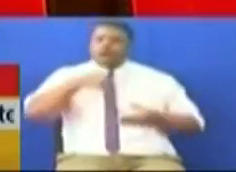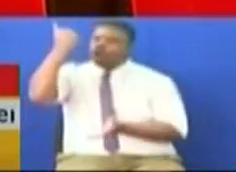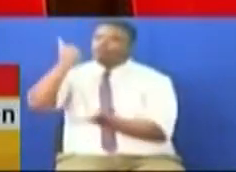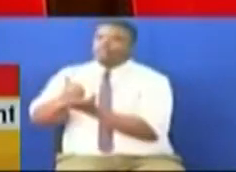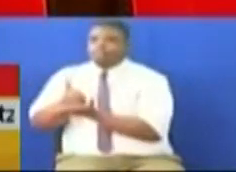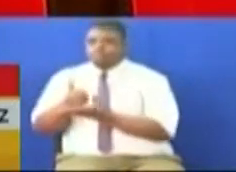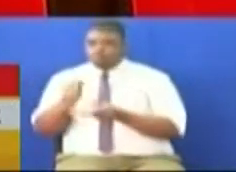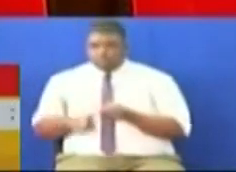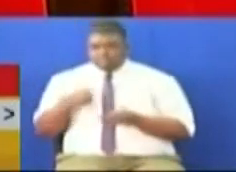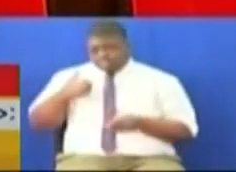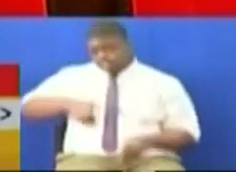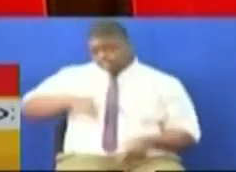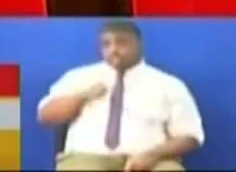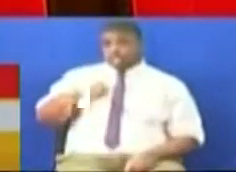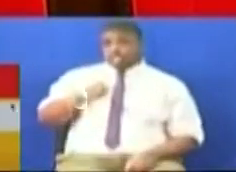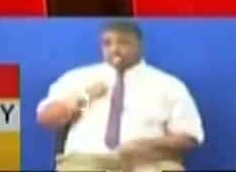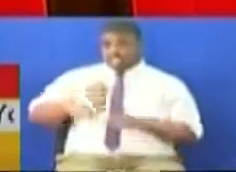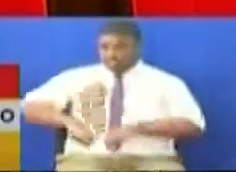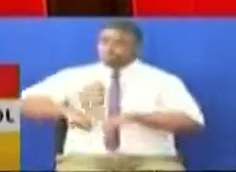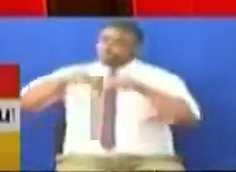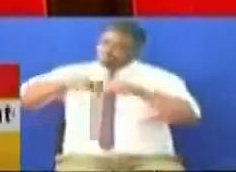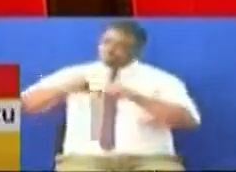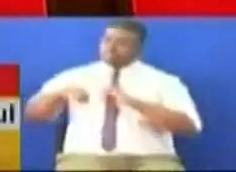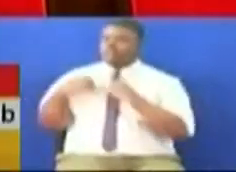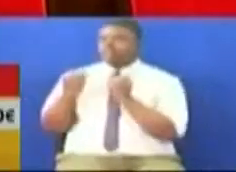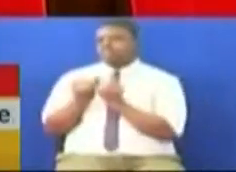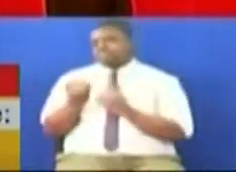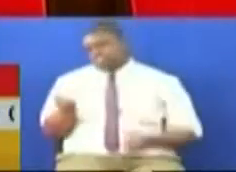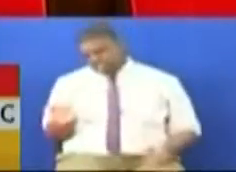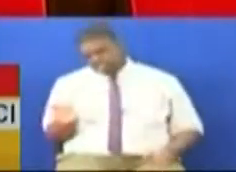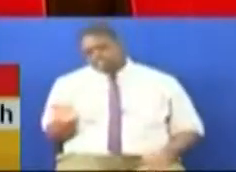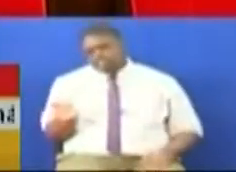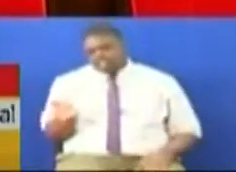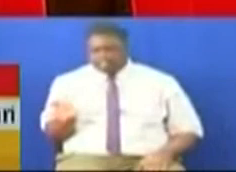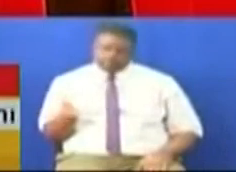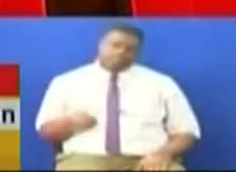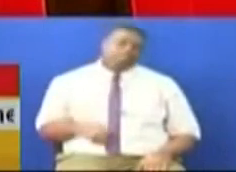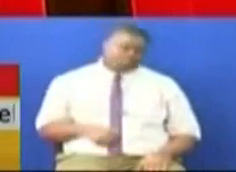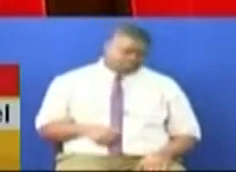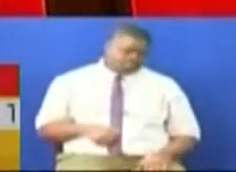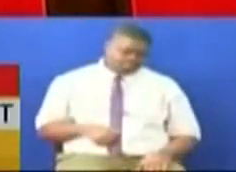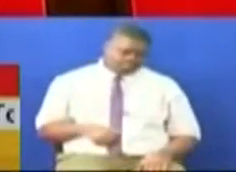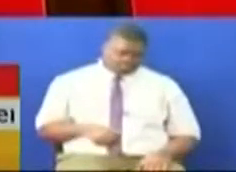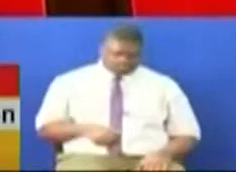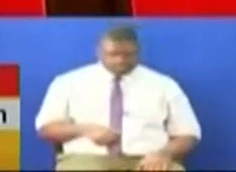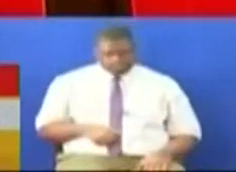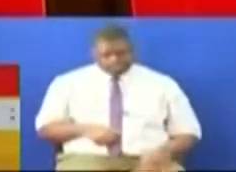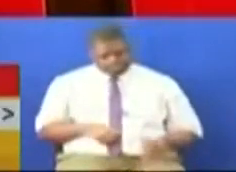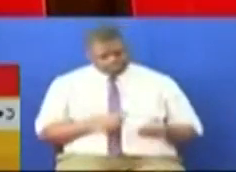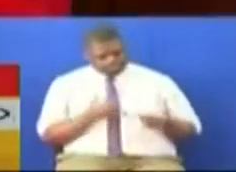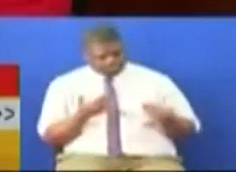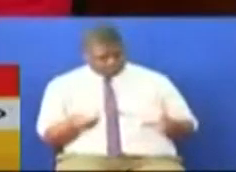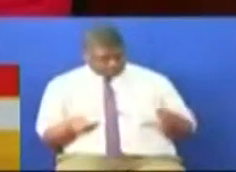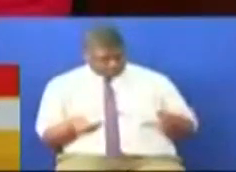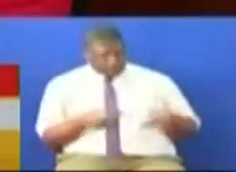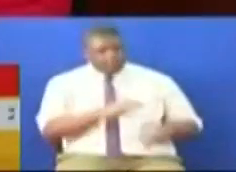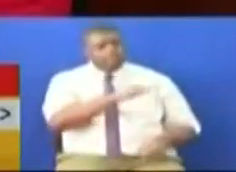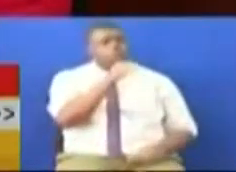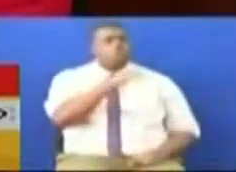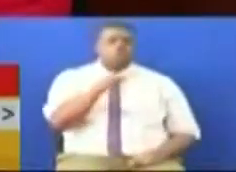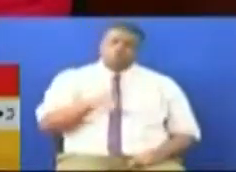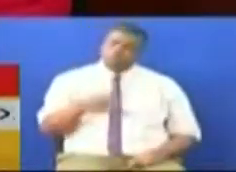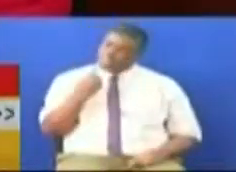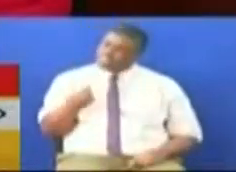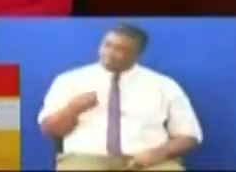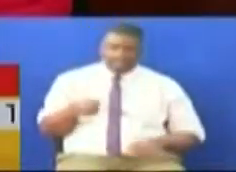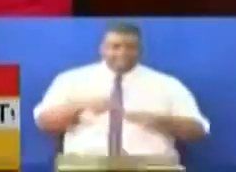sofa serikali ndio inamiliki hiyo sisi. Akataja kwamba kuna viwanja Morogoro, akataja viwanja viwili ambavyo